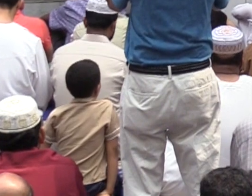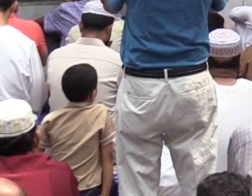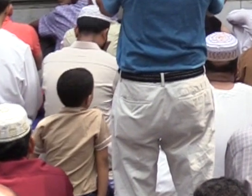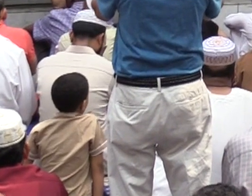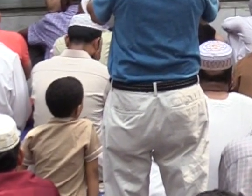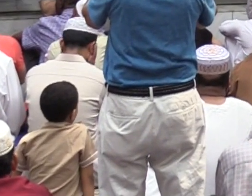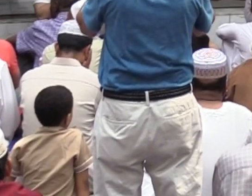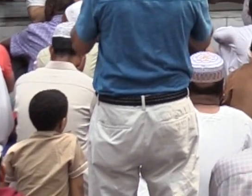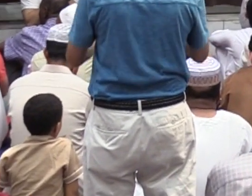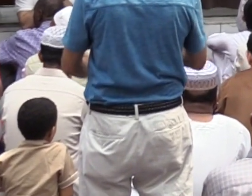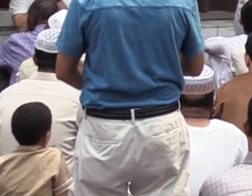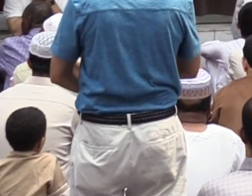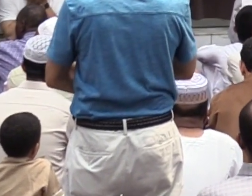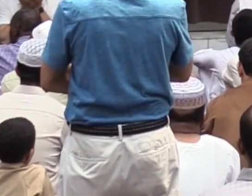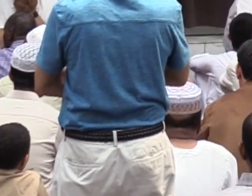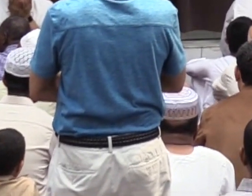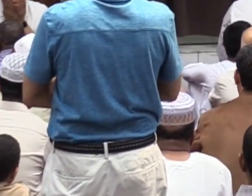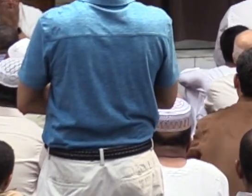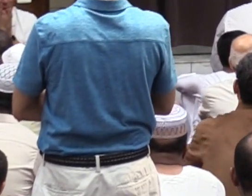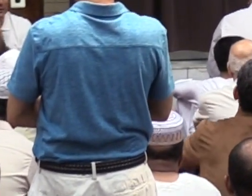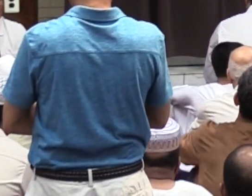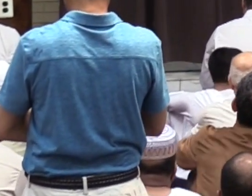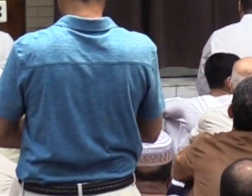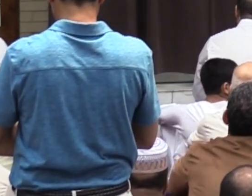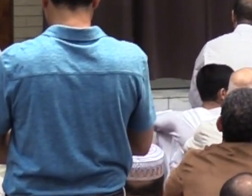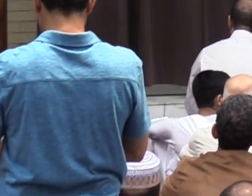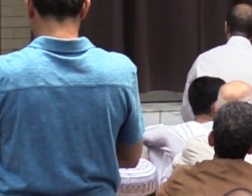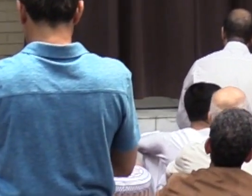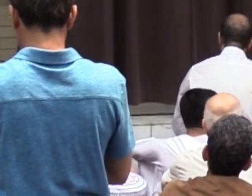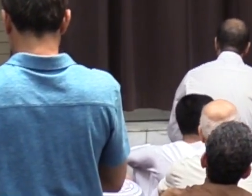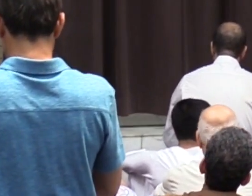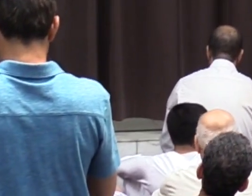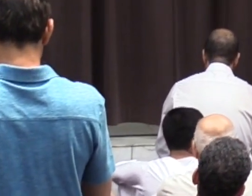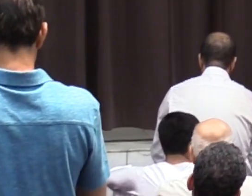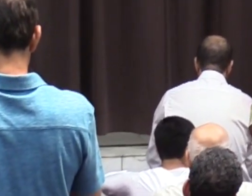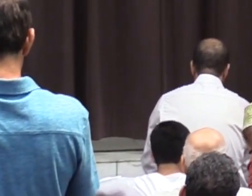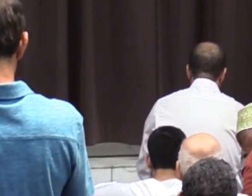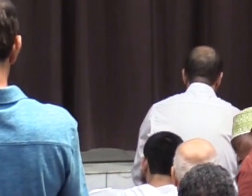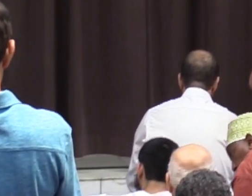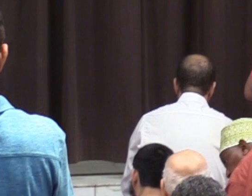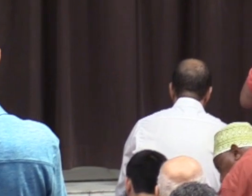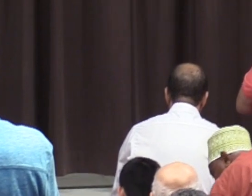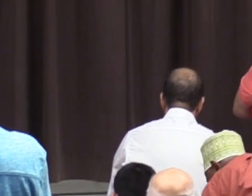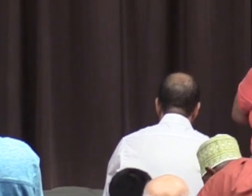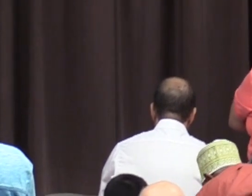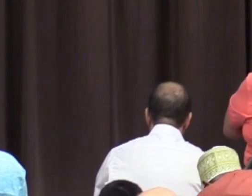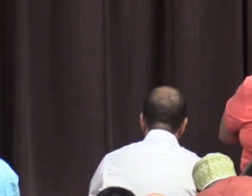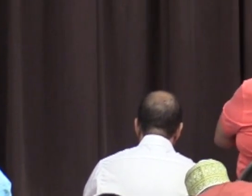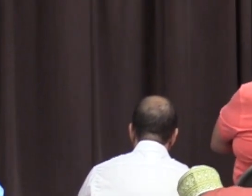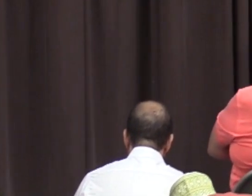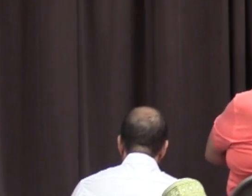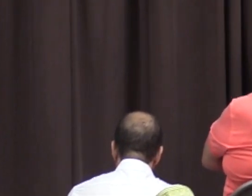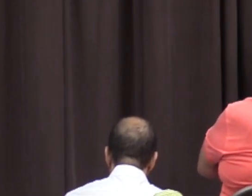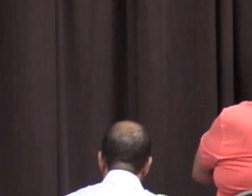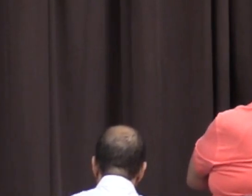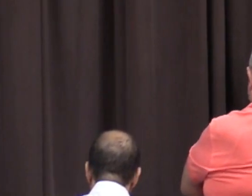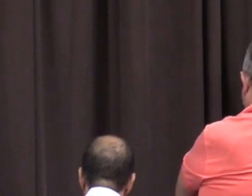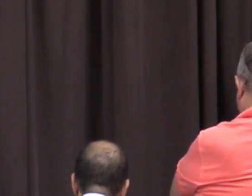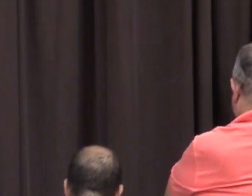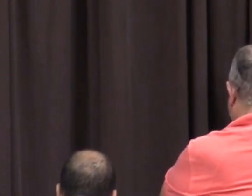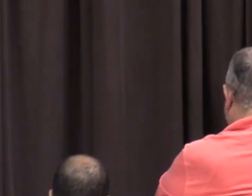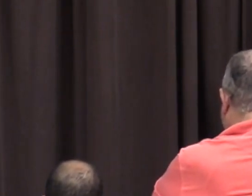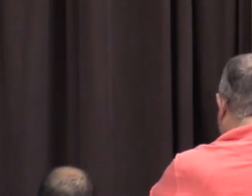الحمد لله، نحمده سبحانه ونستعينه ونستغفره ونستهديه، ونعوذ بالله من